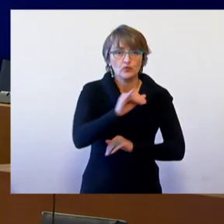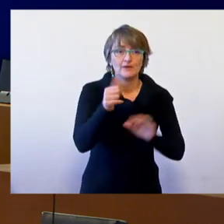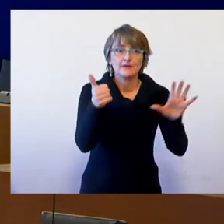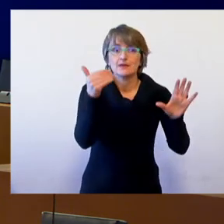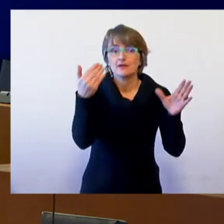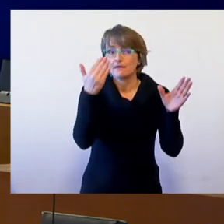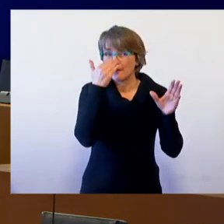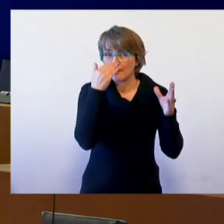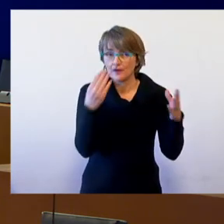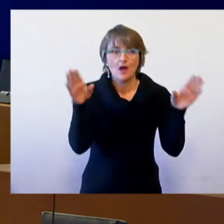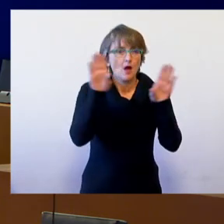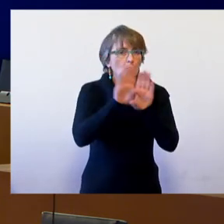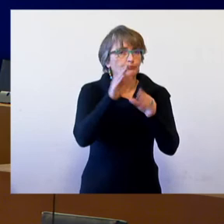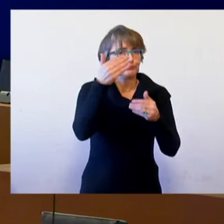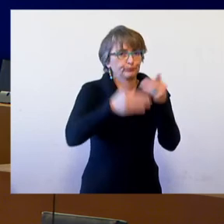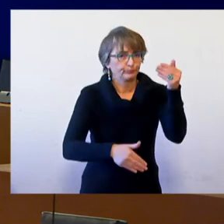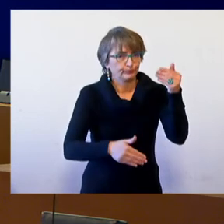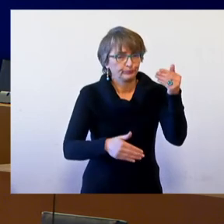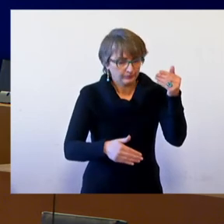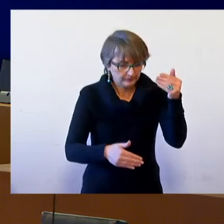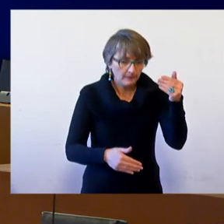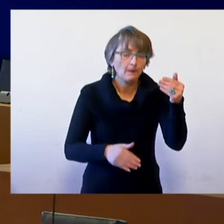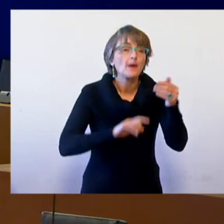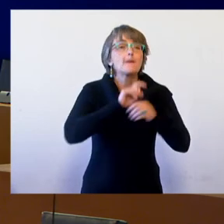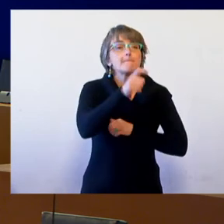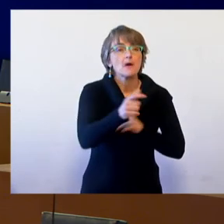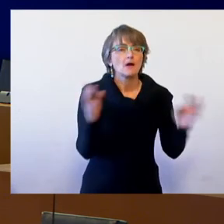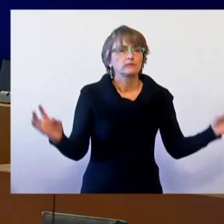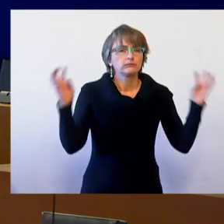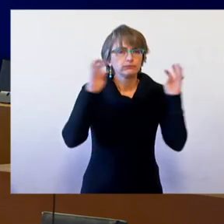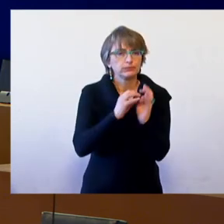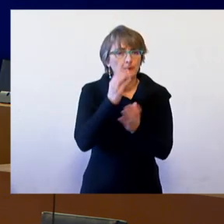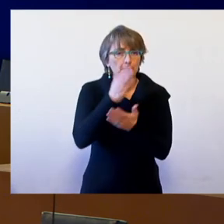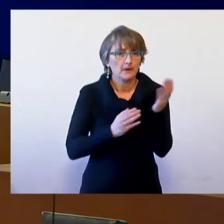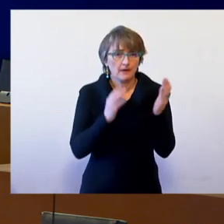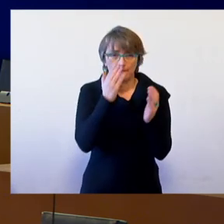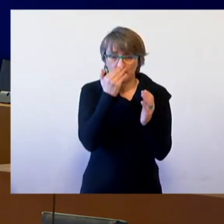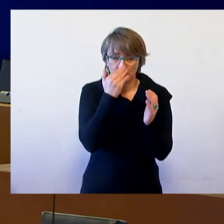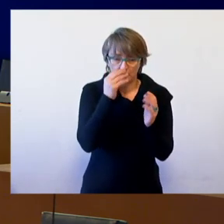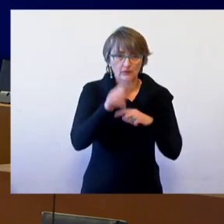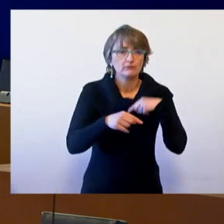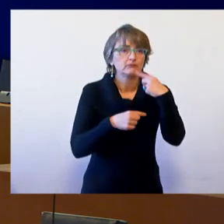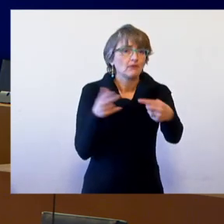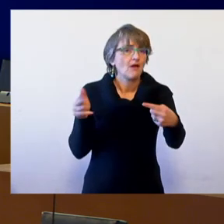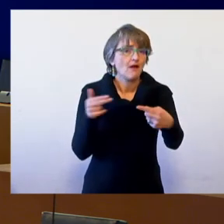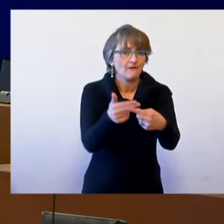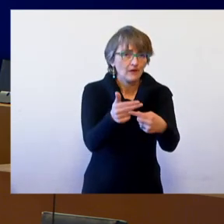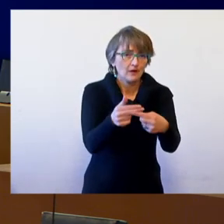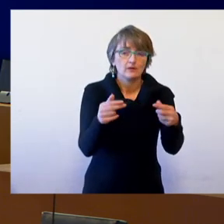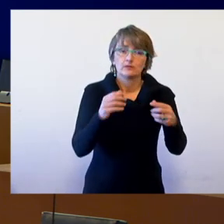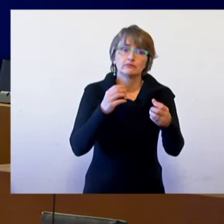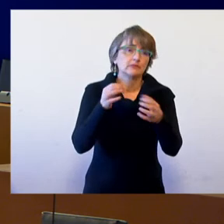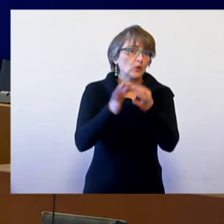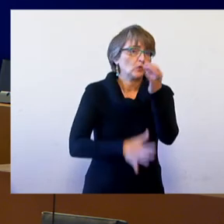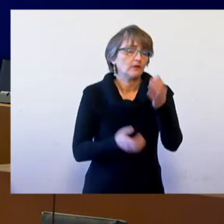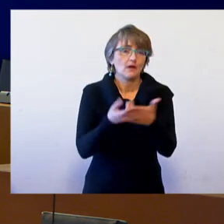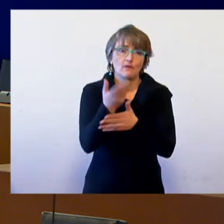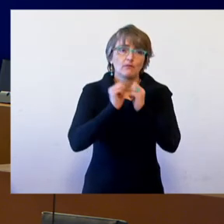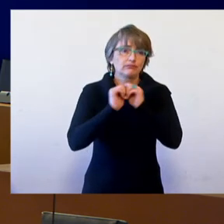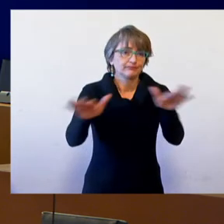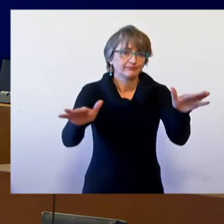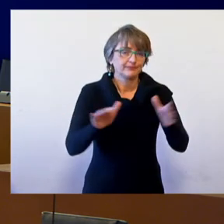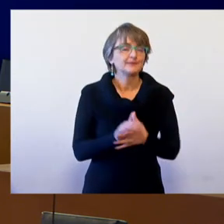février 2022. On se réunit le mi-février et en avril 2022, justement, il y a la communication des résultats.